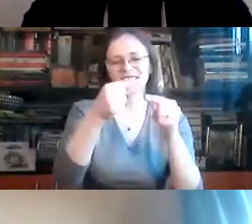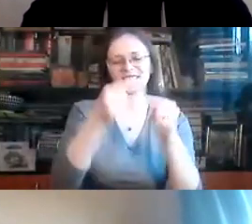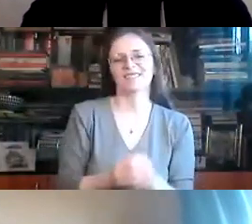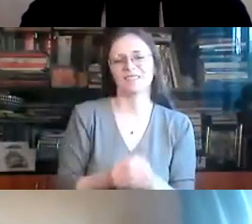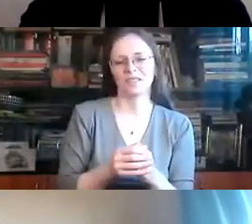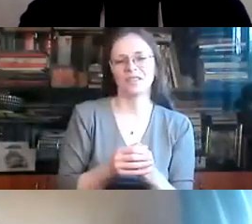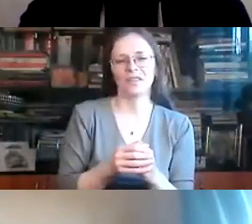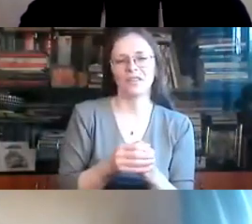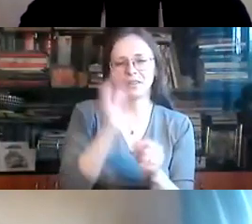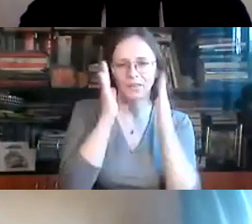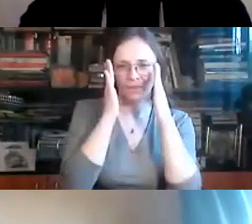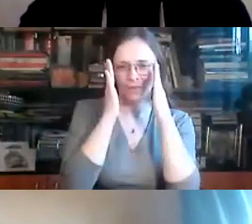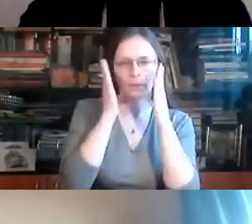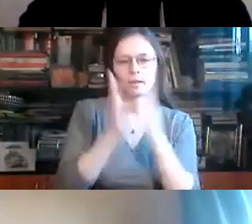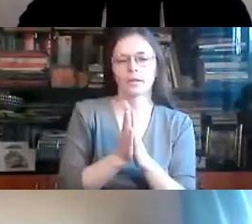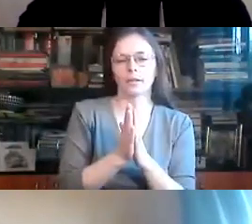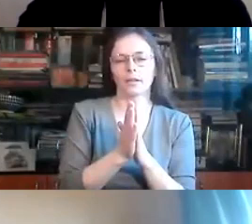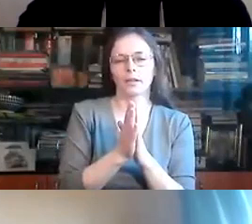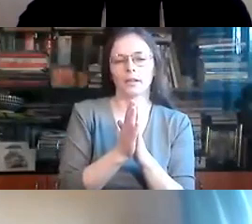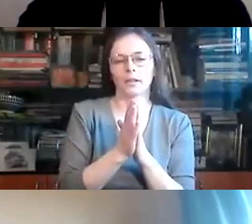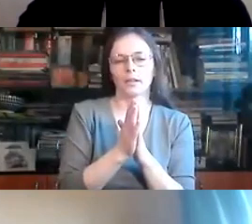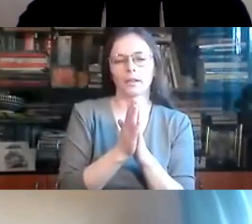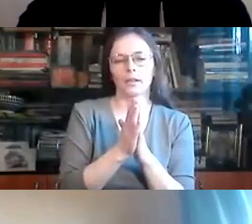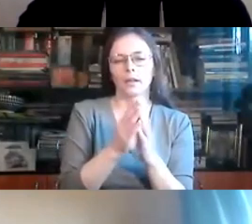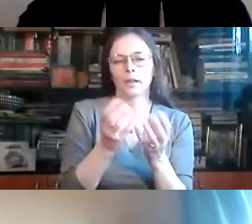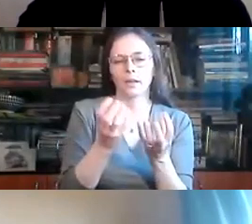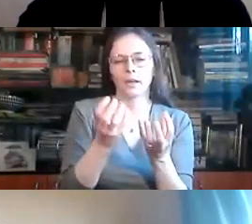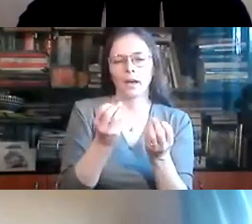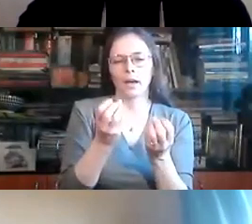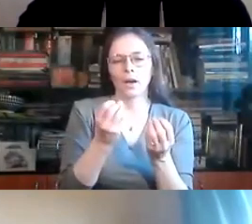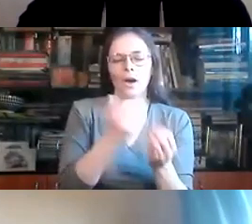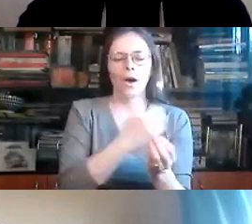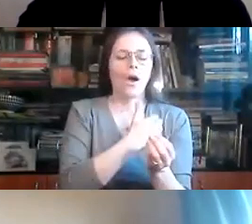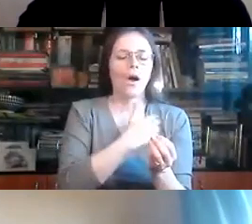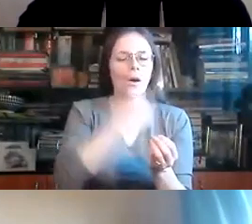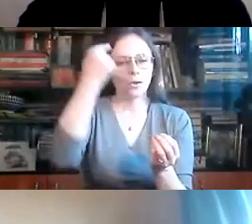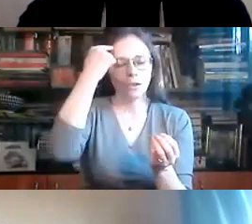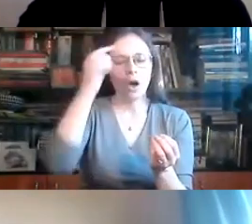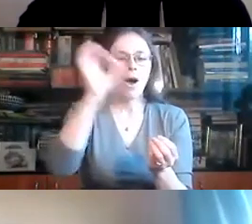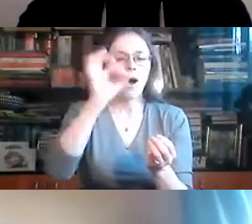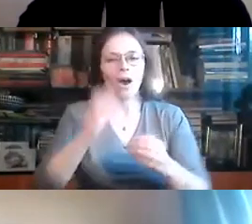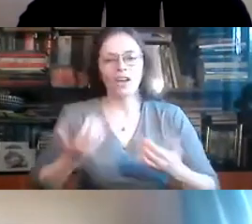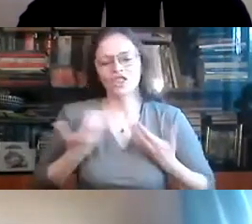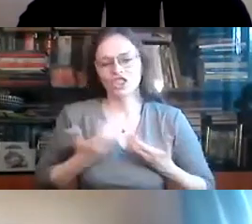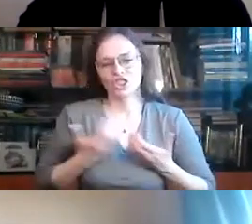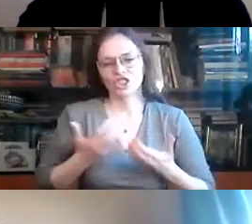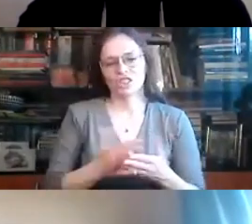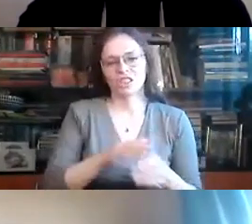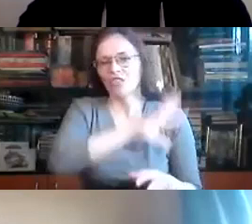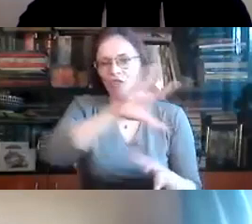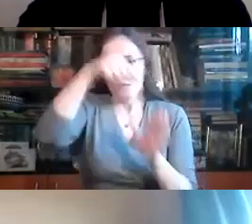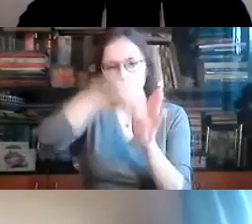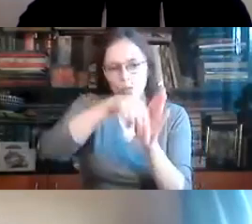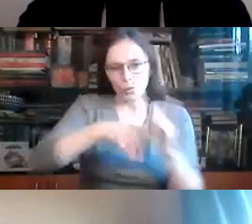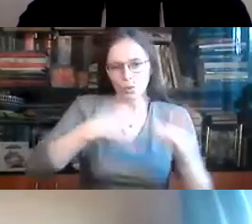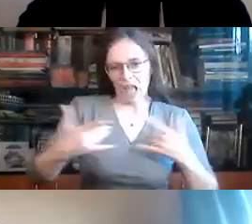Да, очень... Мне интересно узнать о жизни вообще театральной, в частности, в Бресте, потому